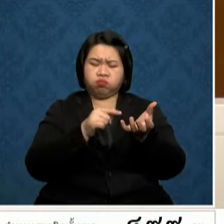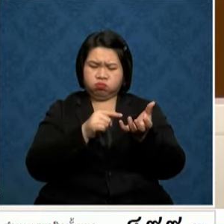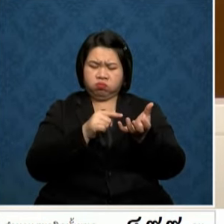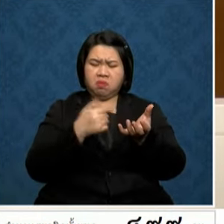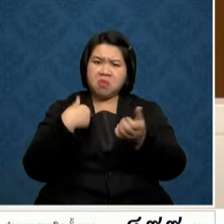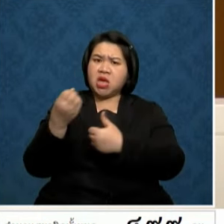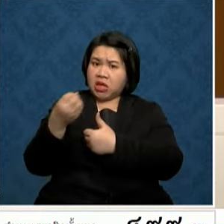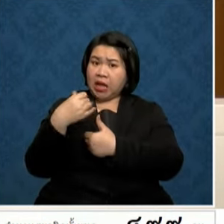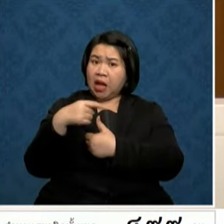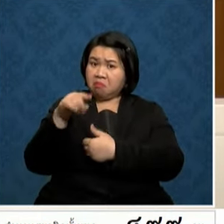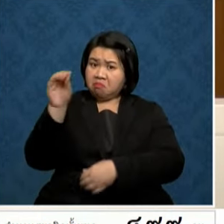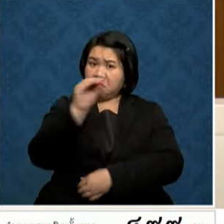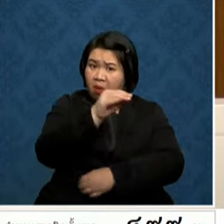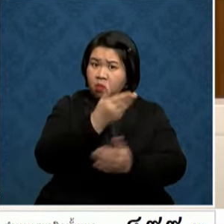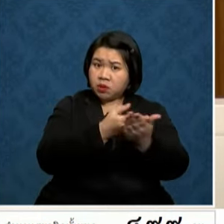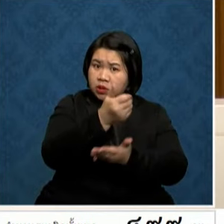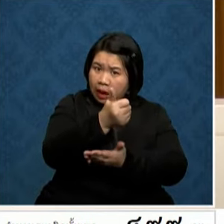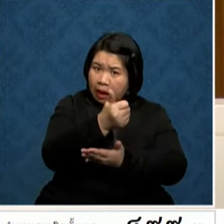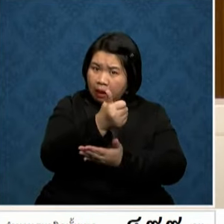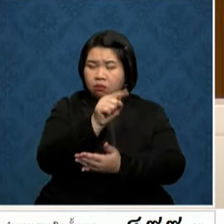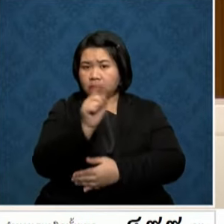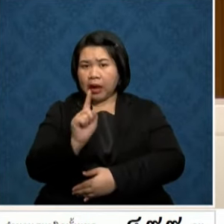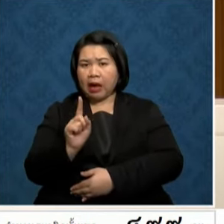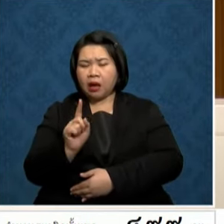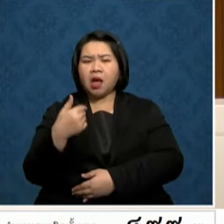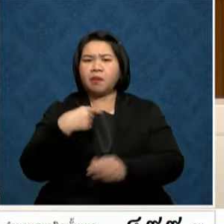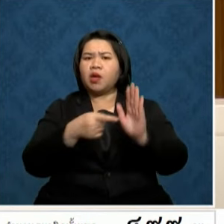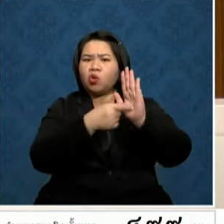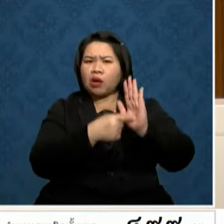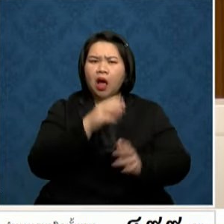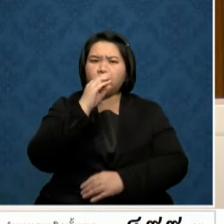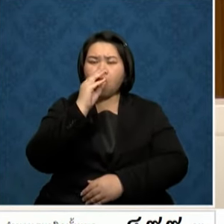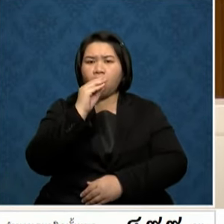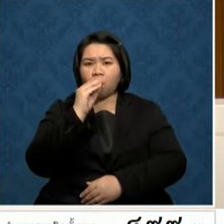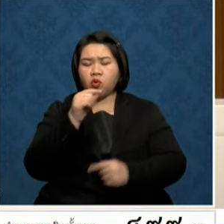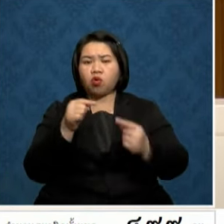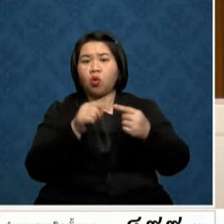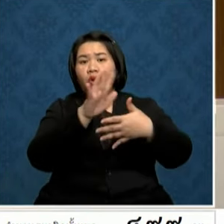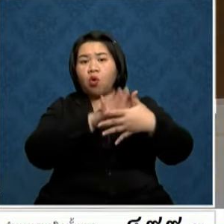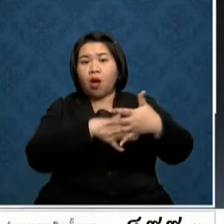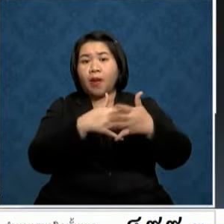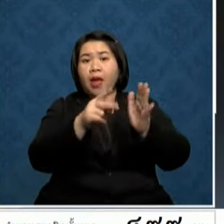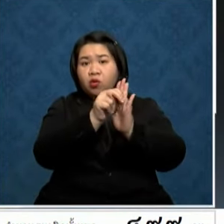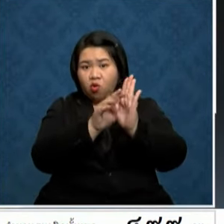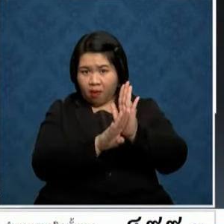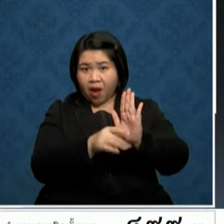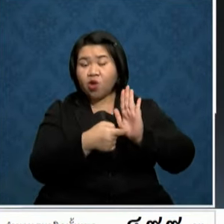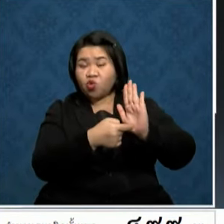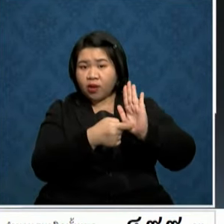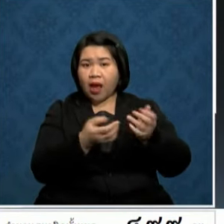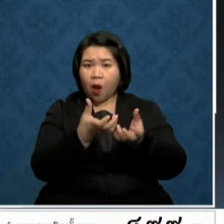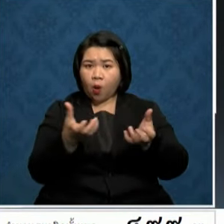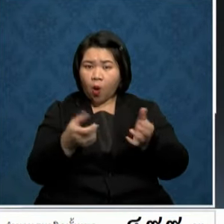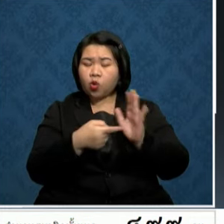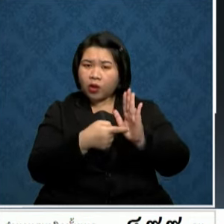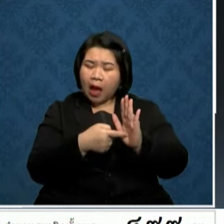ข้อแนะนำมาเราก็รบฟังตลอดเวลาถ้ายกตวอย่างตรนี้ก็มีการพูดกันที่ประชุมนโยบายเมอวนก่อนนั่นก็คอเรื่องของสินค้า